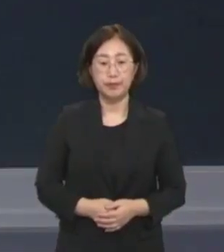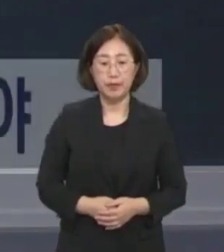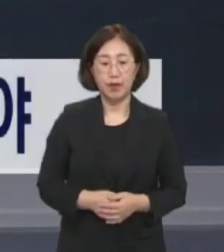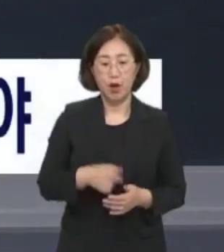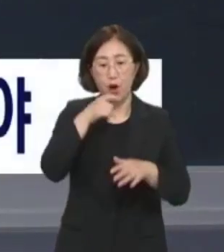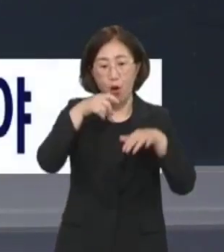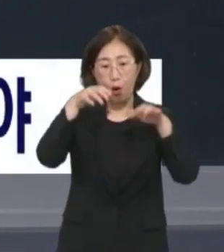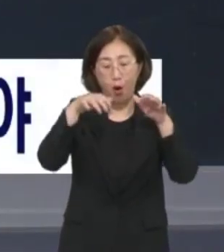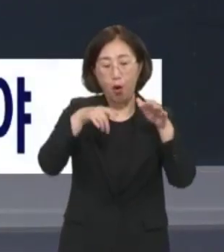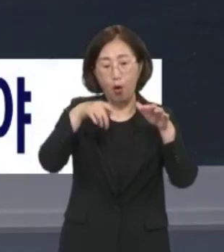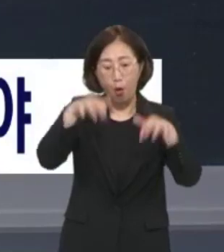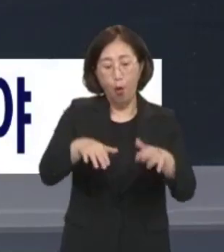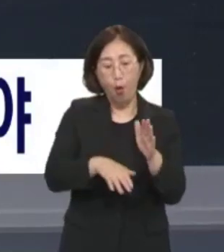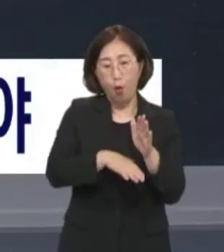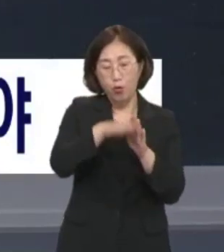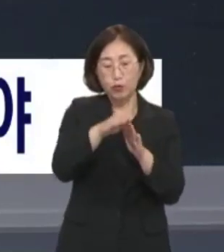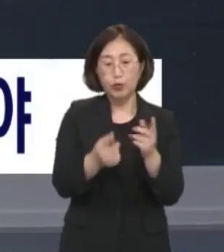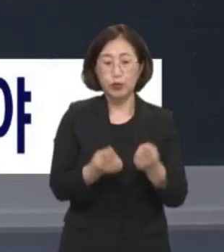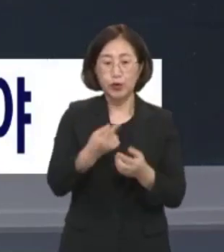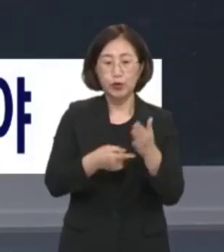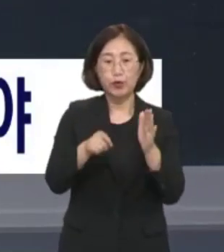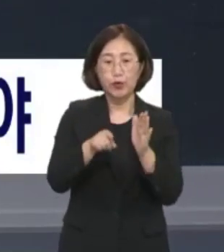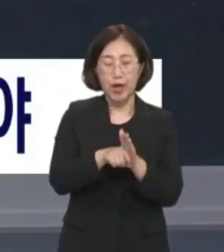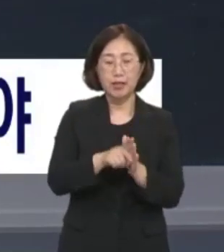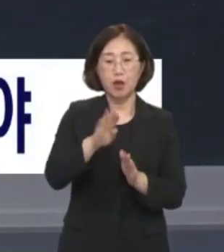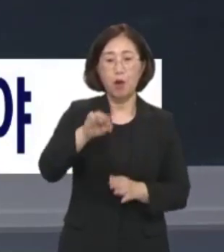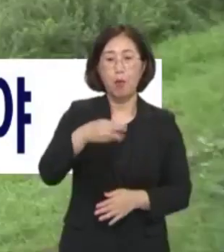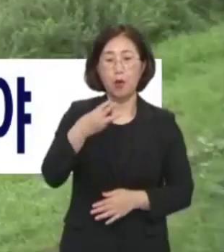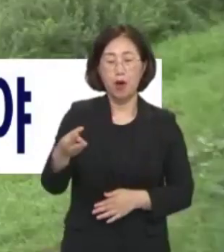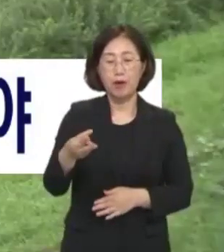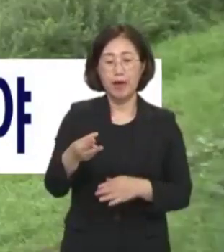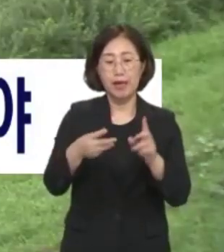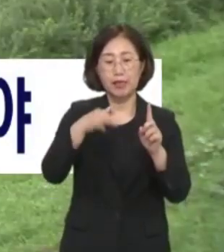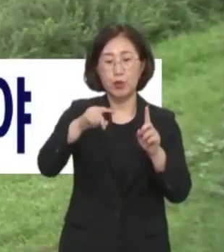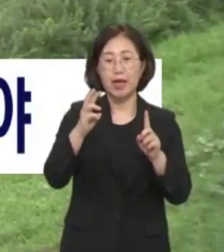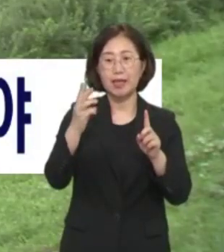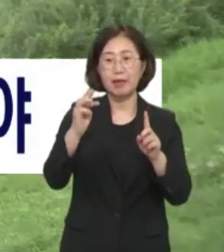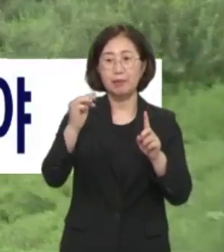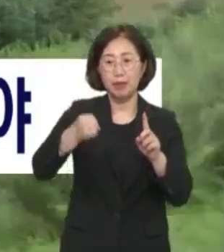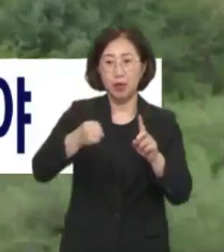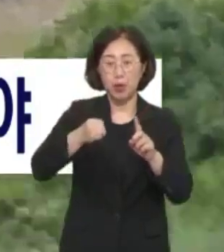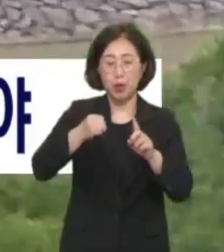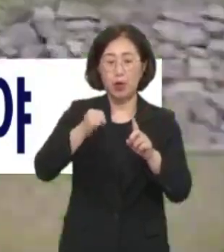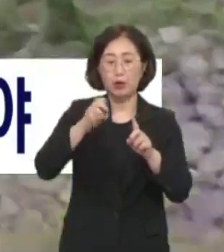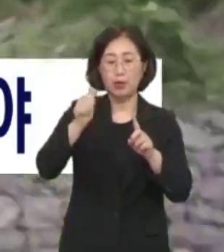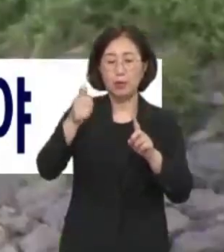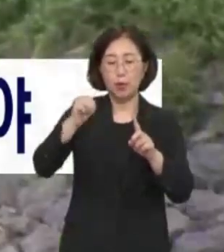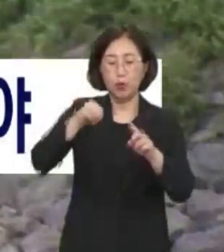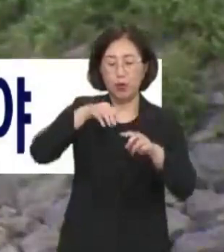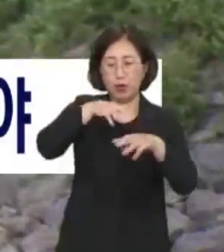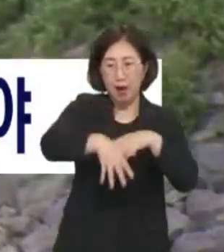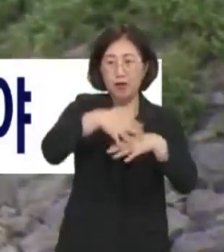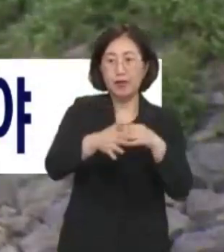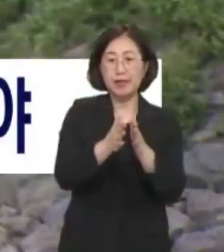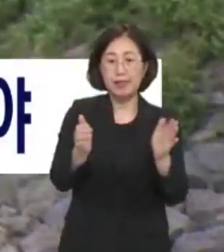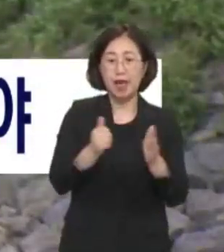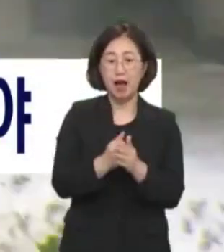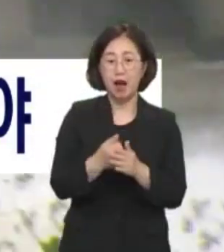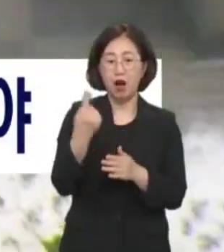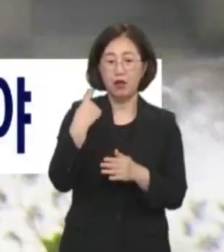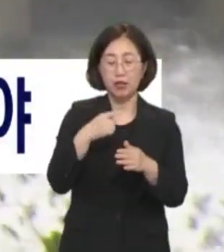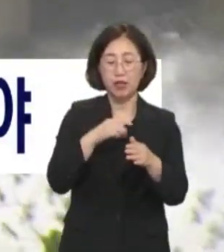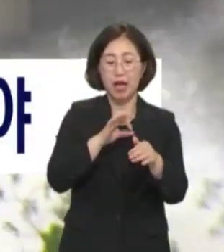홍수 조절을 위해 보령댐이 다시 초당 35톤씩 방류를 시작했습니다. 보령댐은 어제 오전 7시 40분을